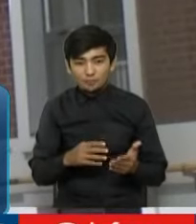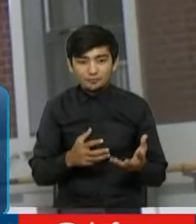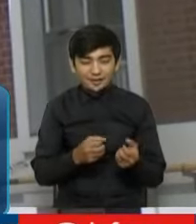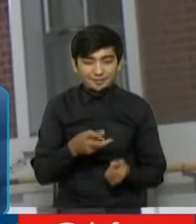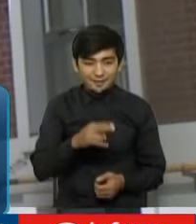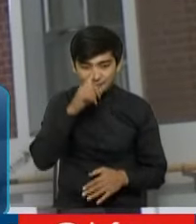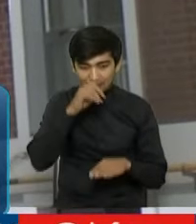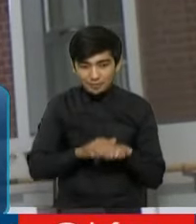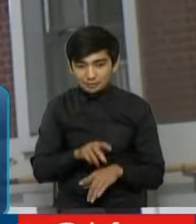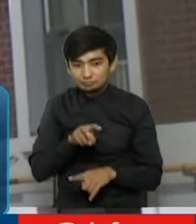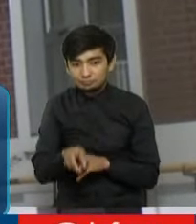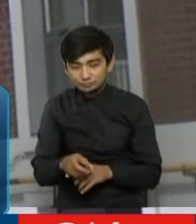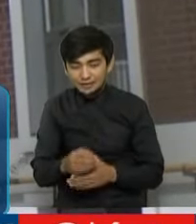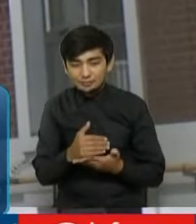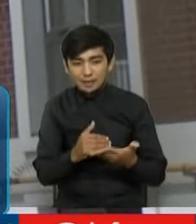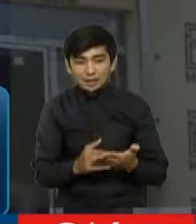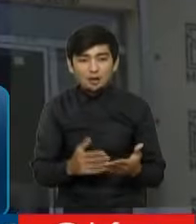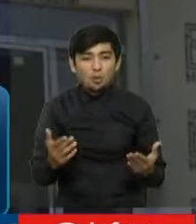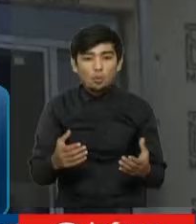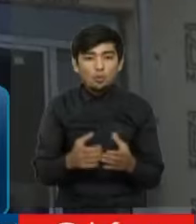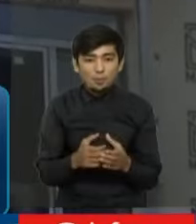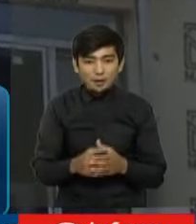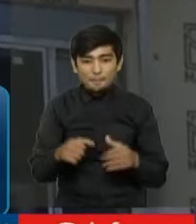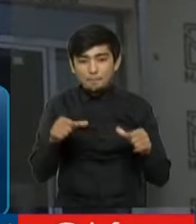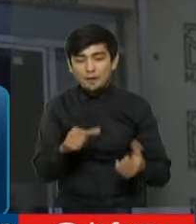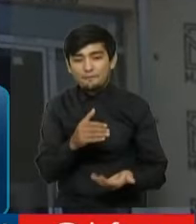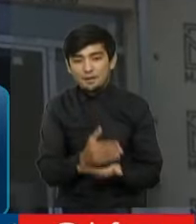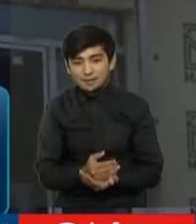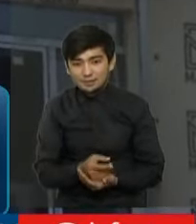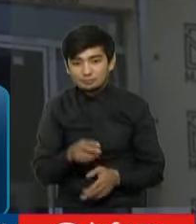обратиться в Акимат, чтобы взять список тех компаний, которые имеют право на